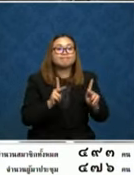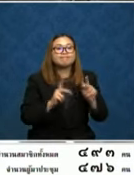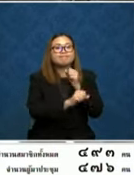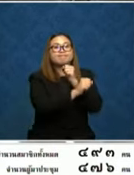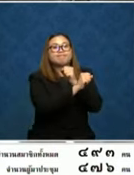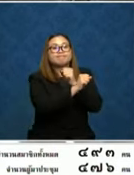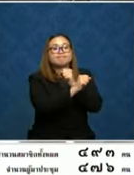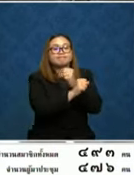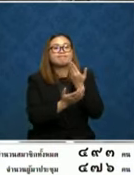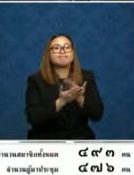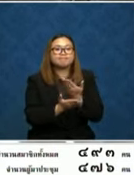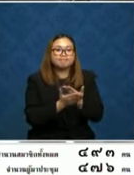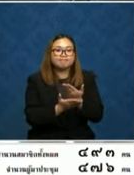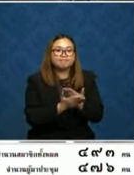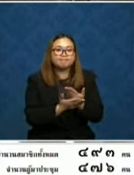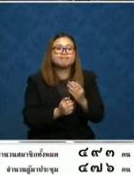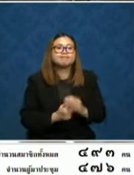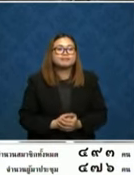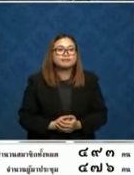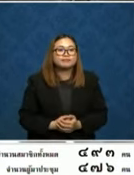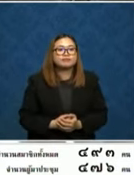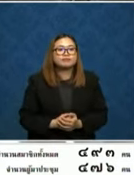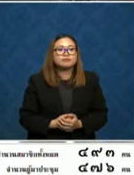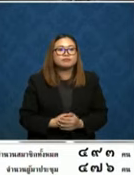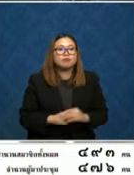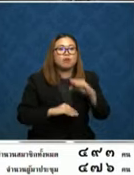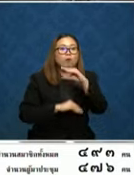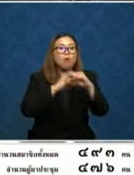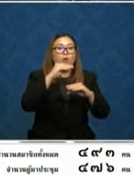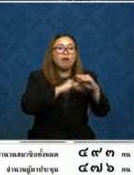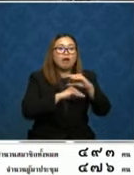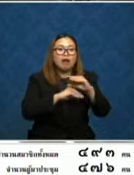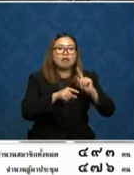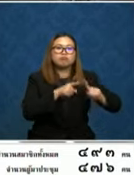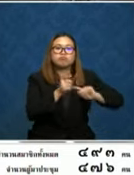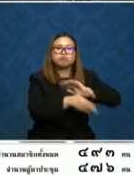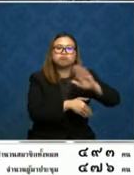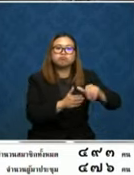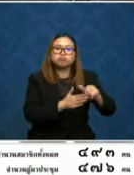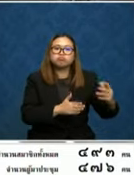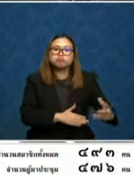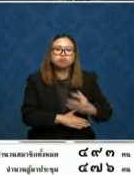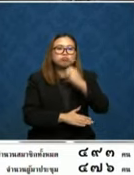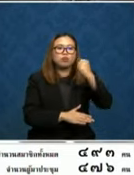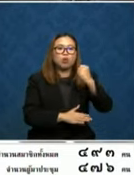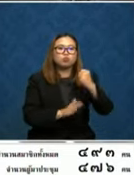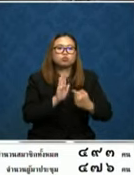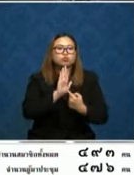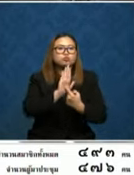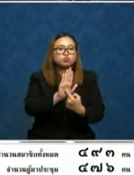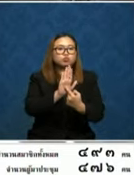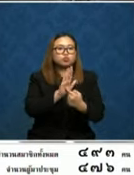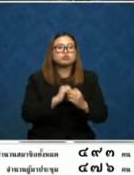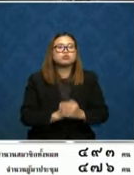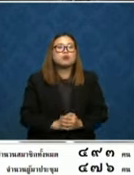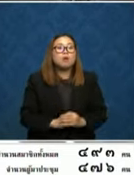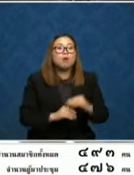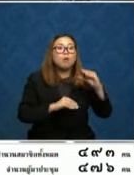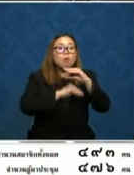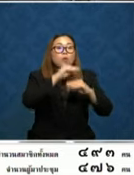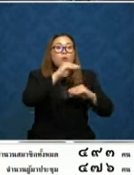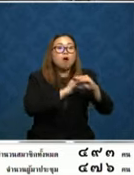ามการฟอกเงินเนี่ยไปยึดมาจากโครงการต่างๆนะครับอย่างยกตัวอย่างโครงการรับจำนำข้าวมูล